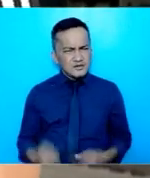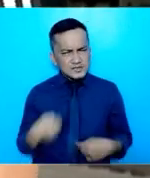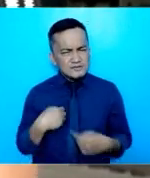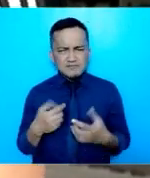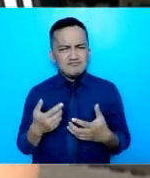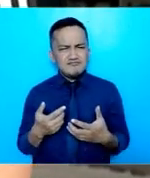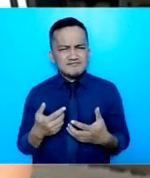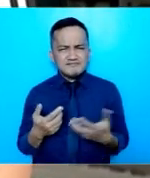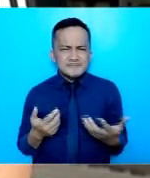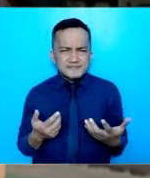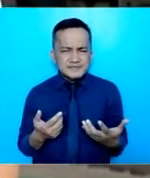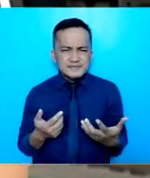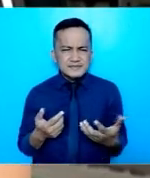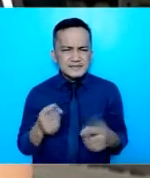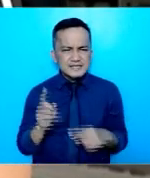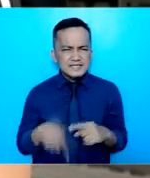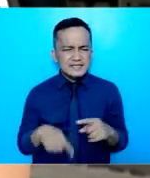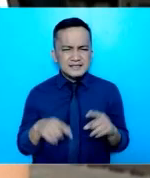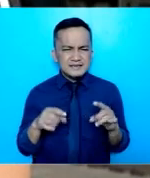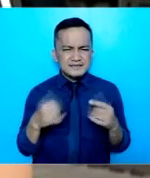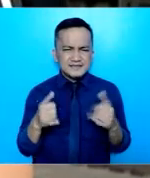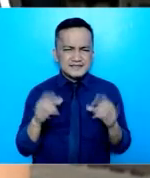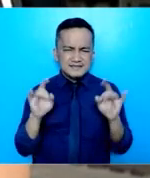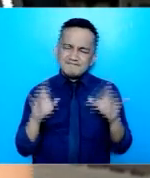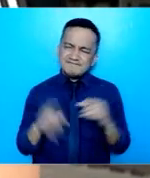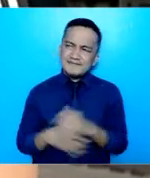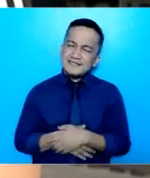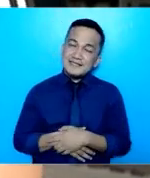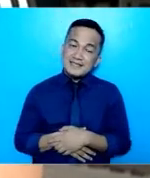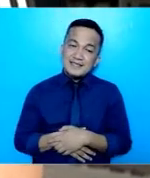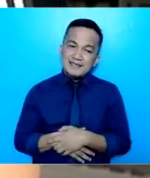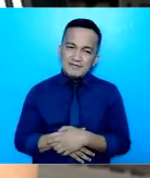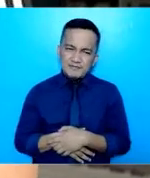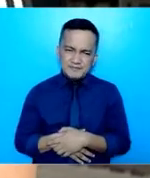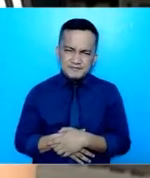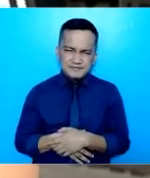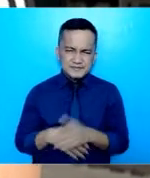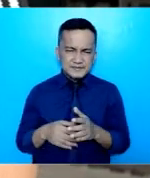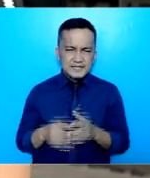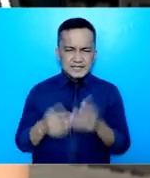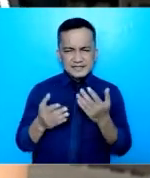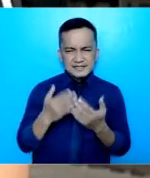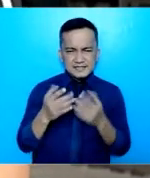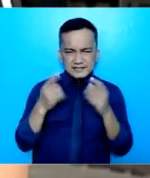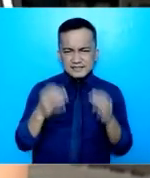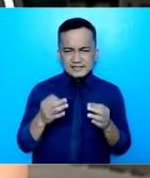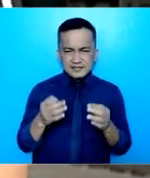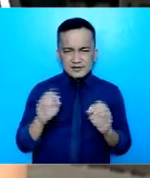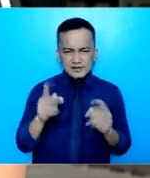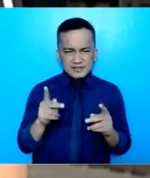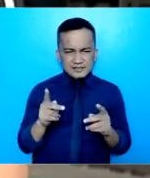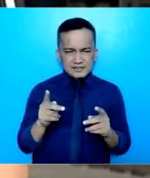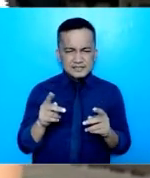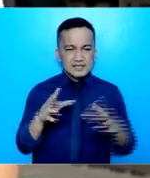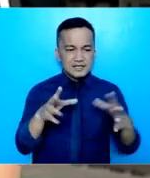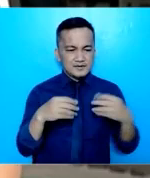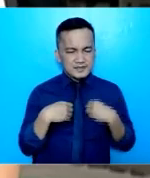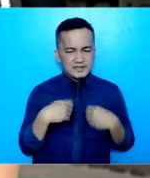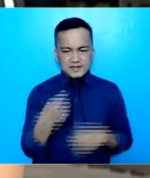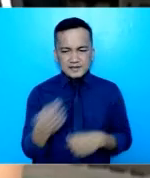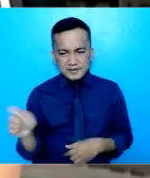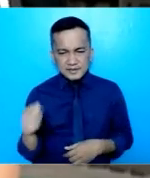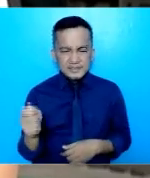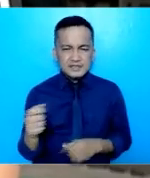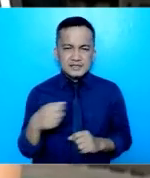mean, you couldn't play volleyball. So then, it was easy for me to decide na, okay, like, I'll take up fencing because it's a sport that I can do